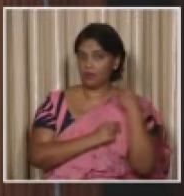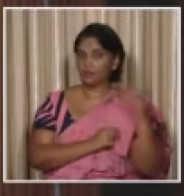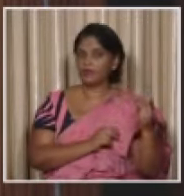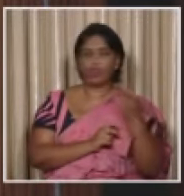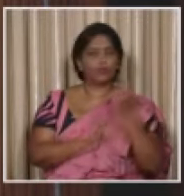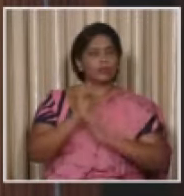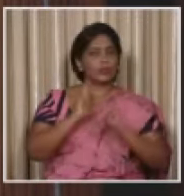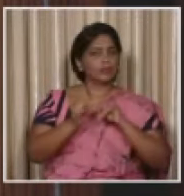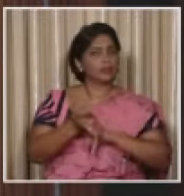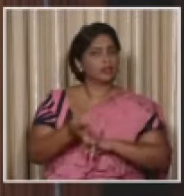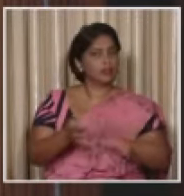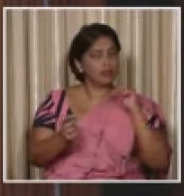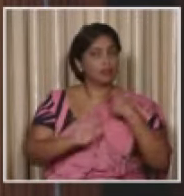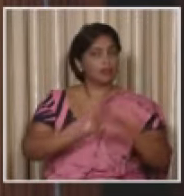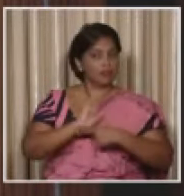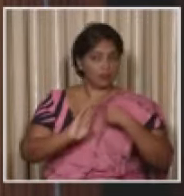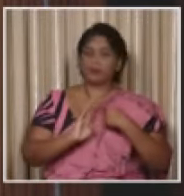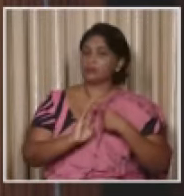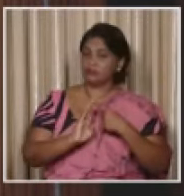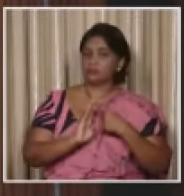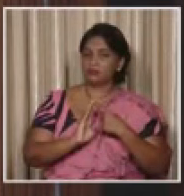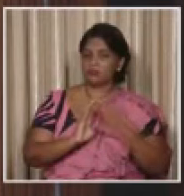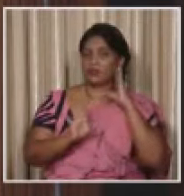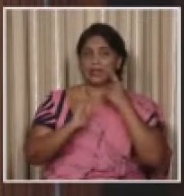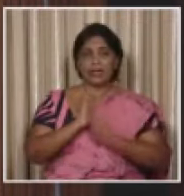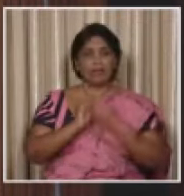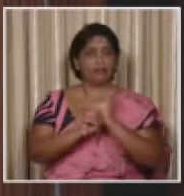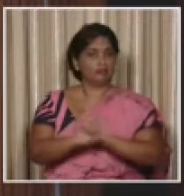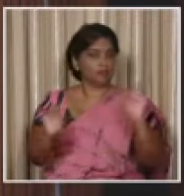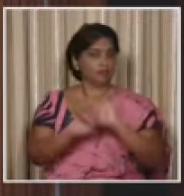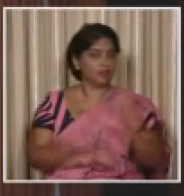මුදල් අමාත්‍යංශයේ ලේකම්තුමා රටටම මේ චක්‍රලේක නිකුත් කරනවා නම්